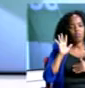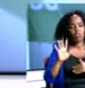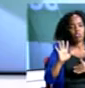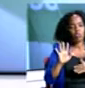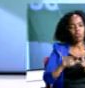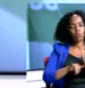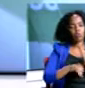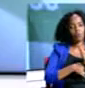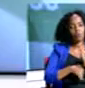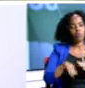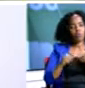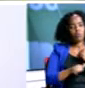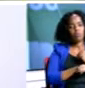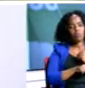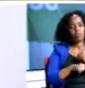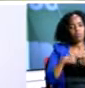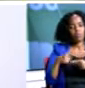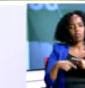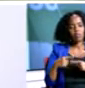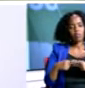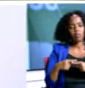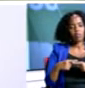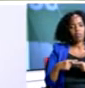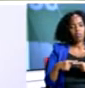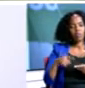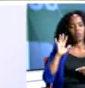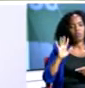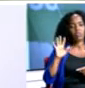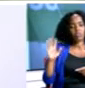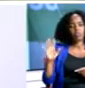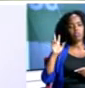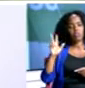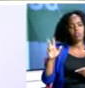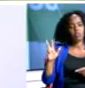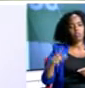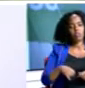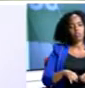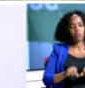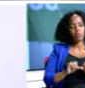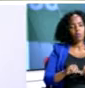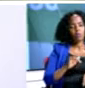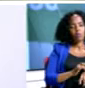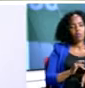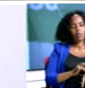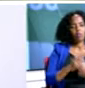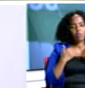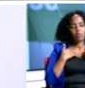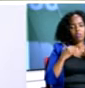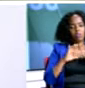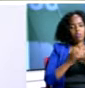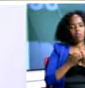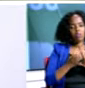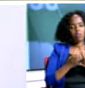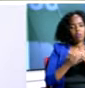mo asuma magala dama achdemten nangar magalot bro guya shansadi tore e mallatto kasi qaba mallatto kasi wan